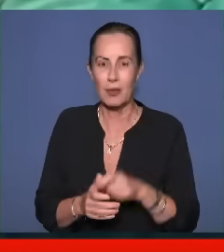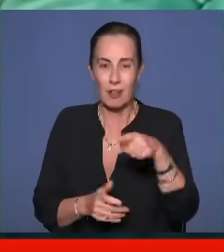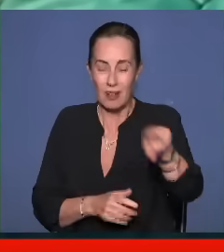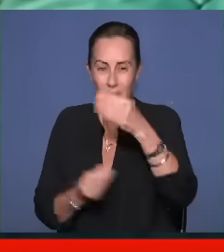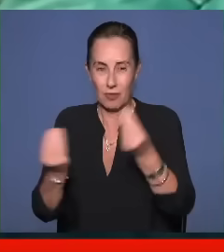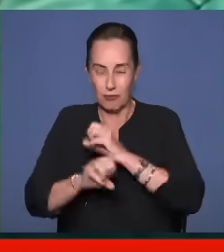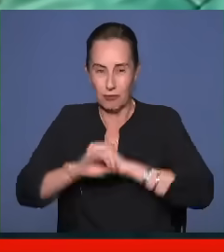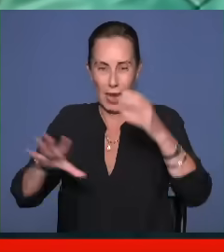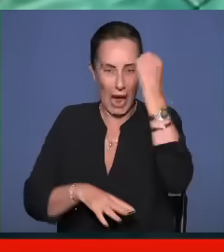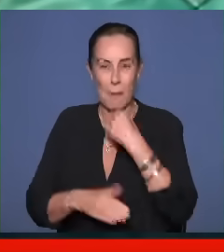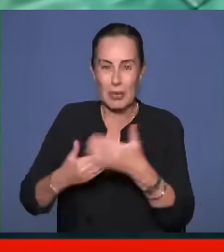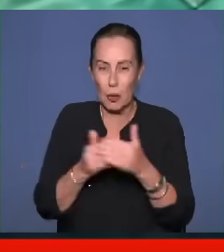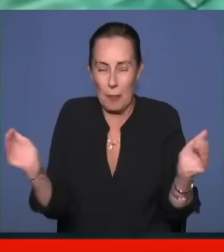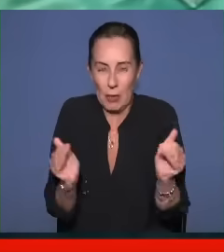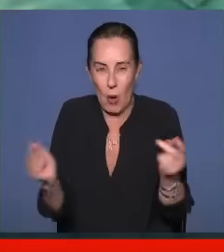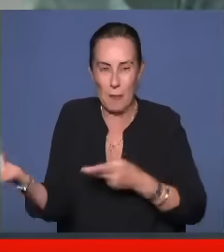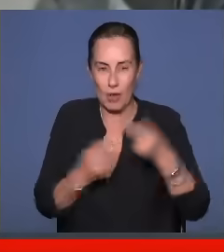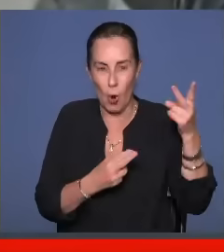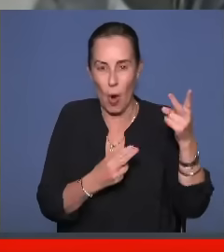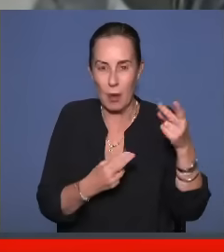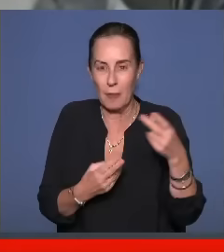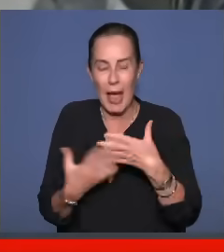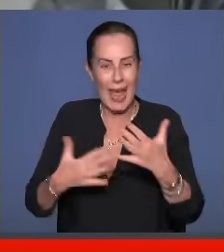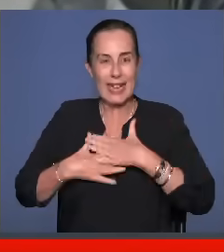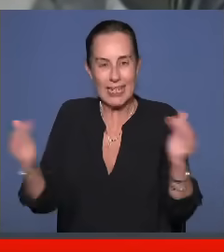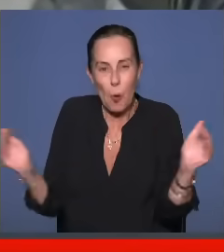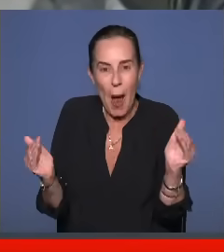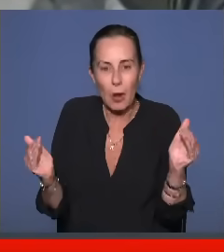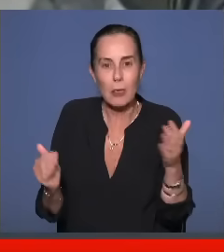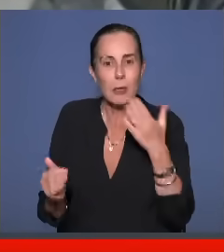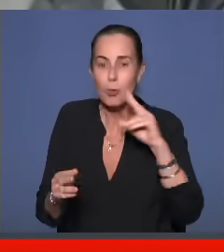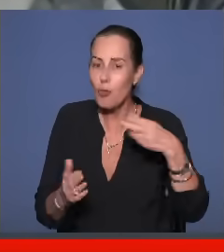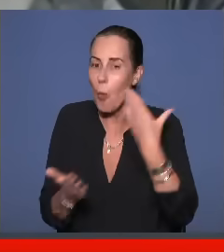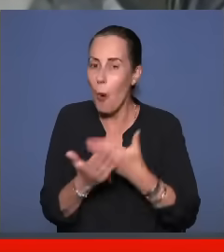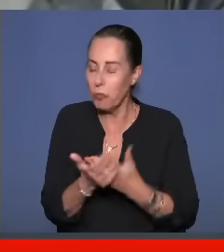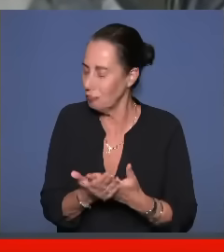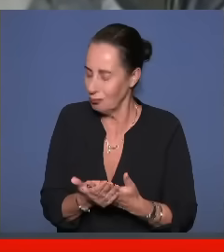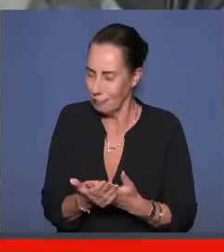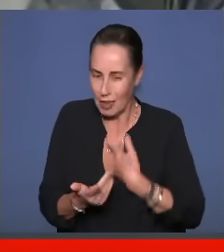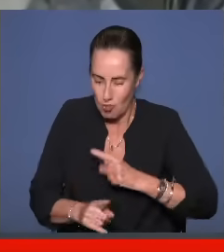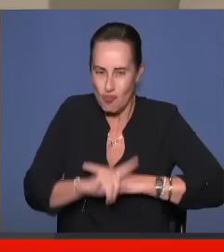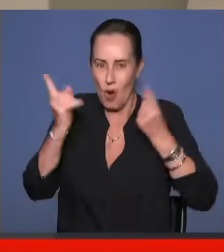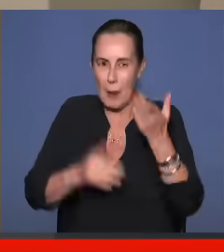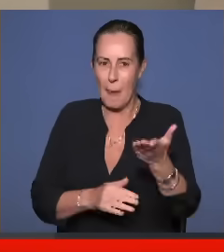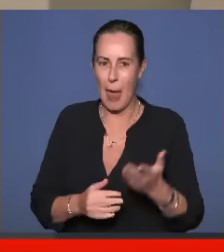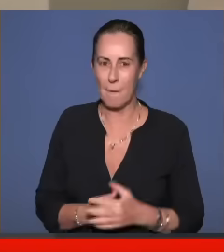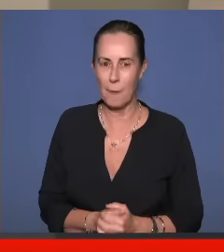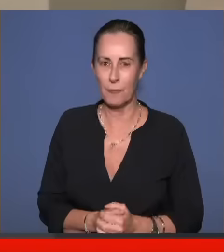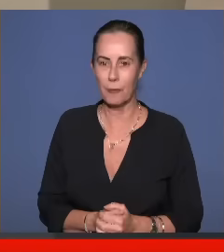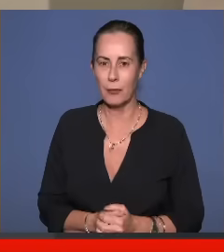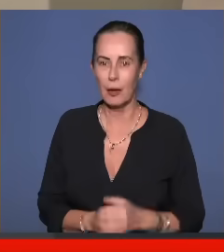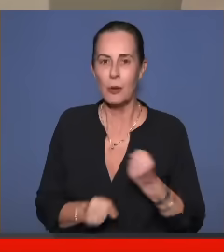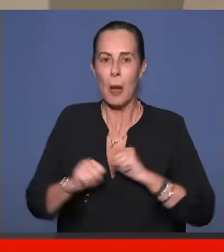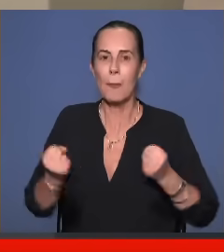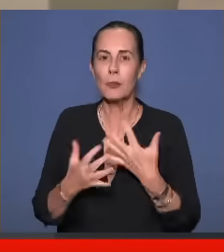החמאס של פעוטות בבית החולים שיפה מחוסר האינקובטורים, ישראל שוב מוכיחה עד כמה היא שונה מאויביה. Extensive